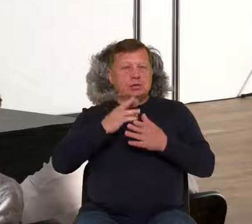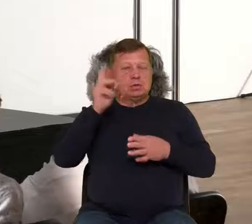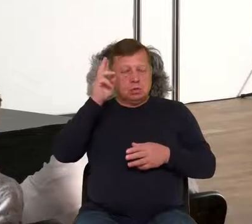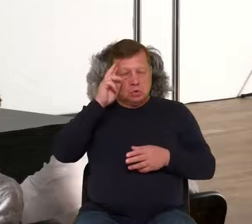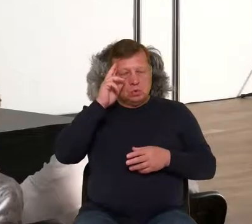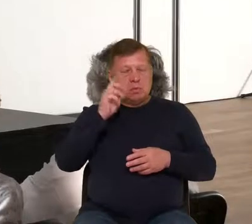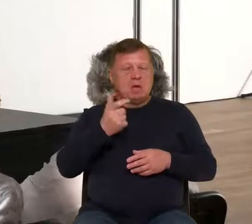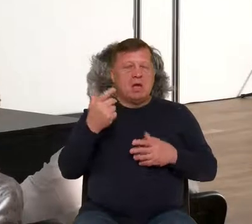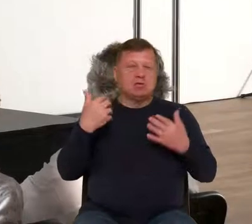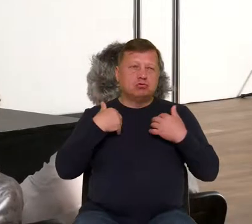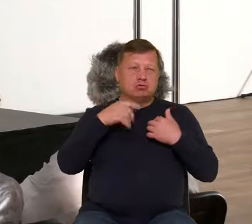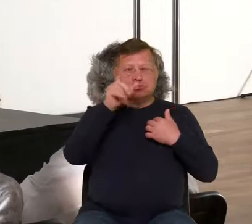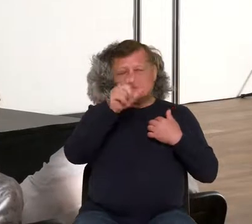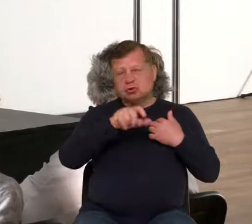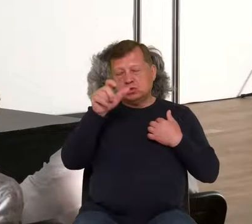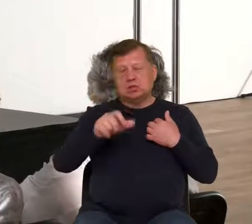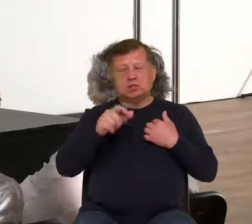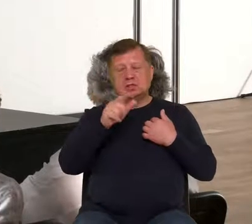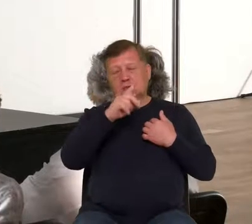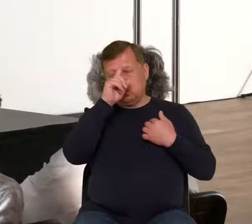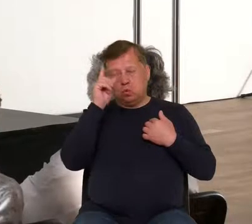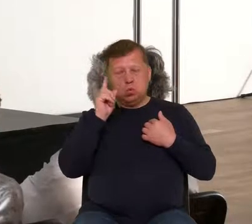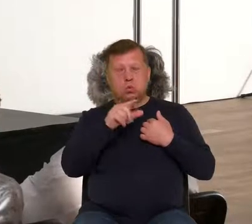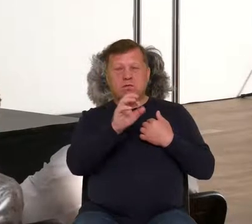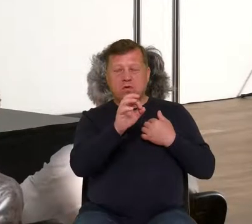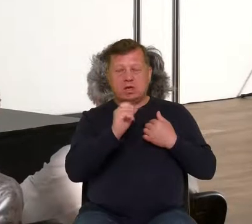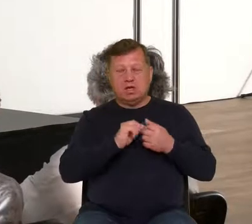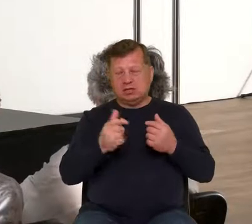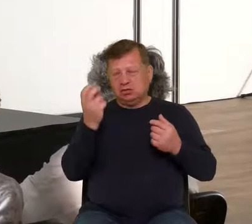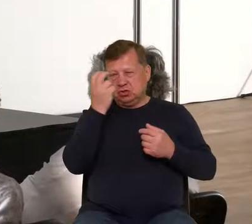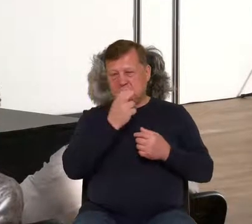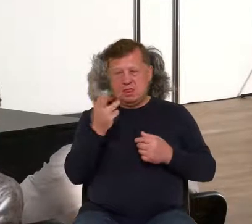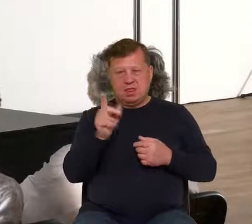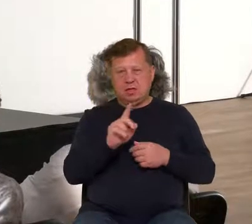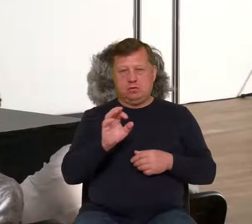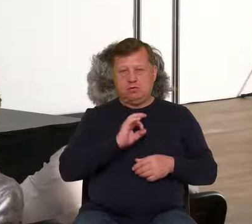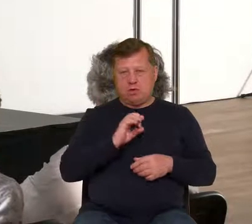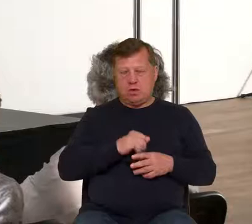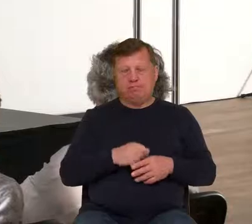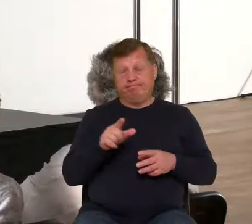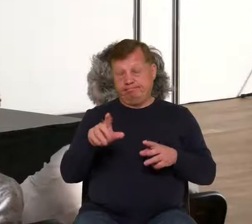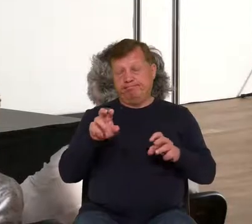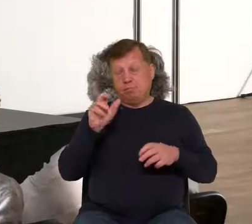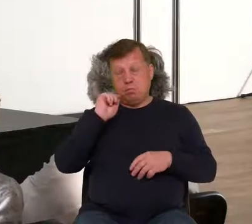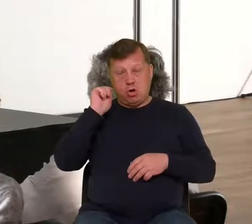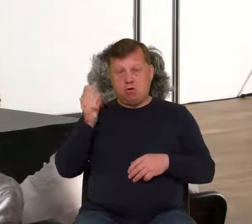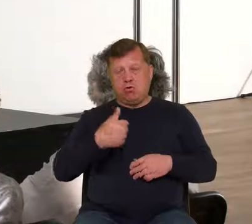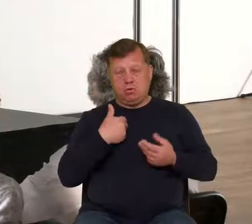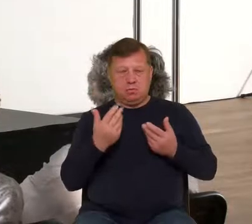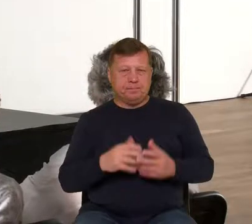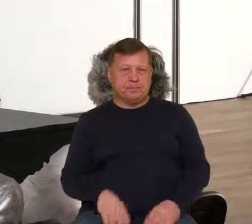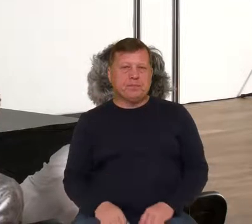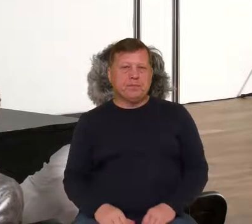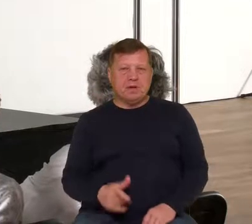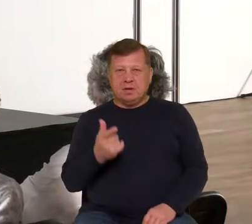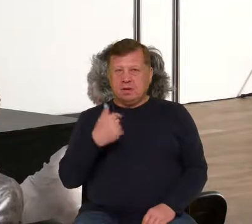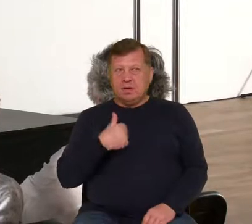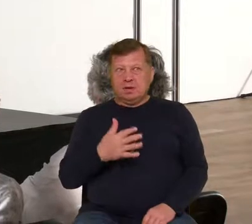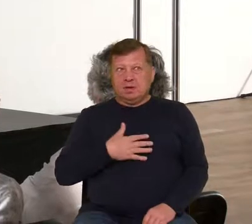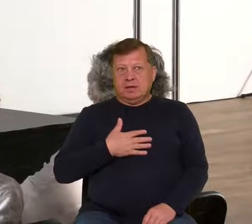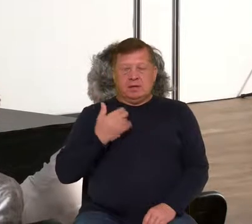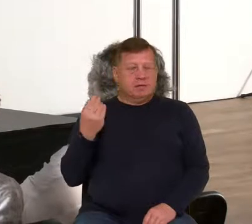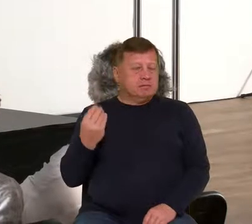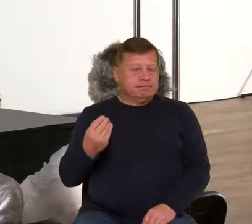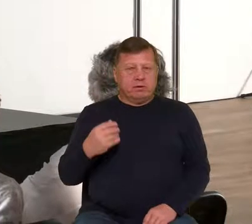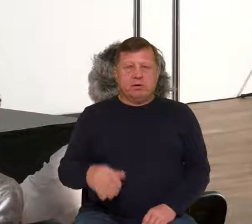innych ludzi są o wiele bardziej ciekawe niż mojej. Była to podróż nieprawdopodobna. i było to coś, co tak to odczuwam, że